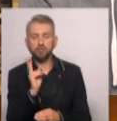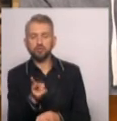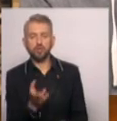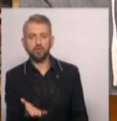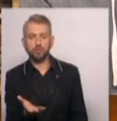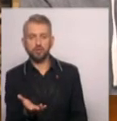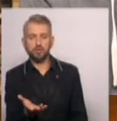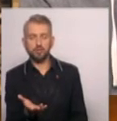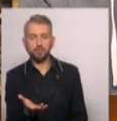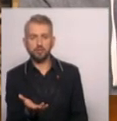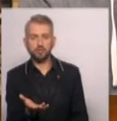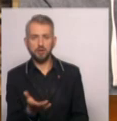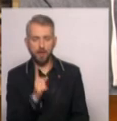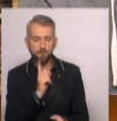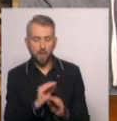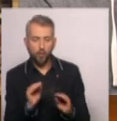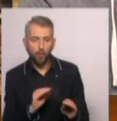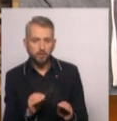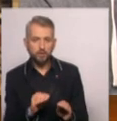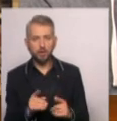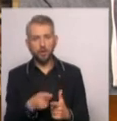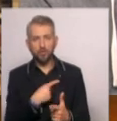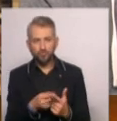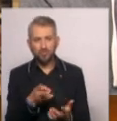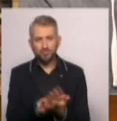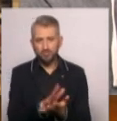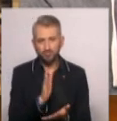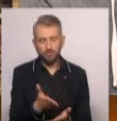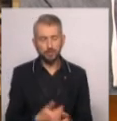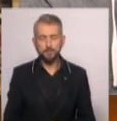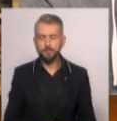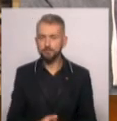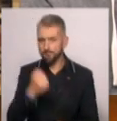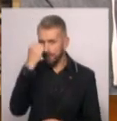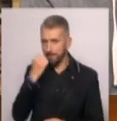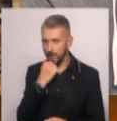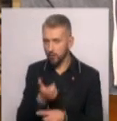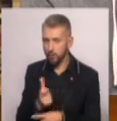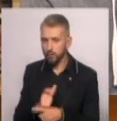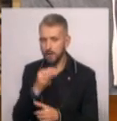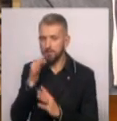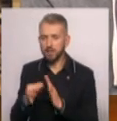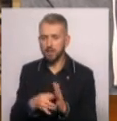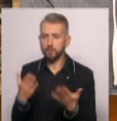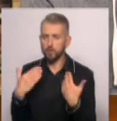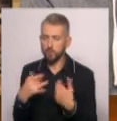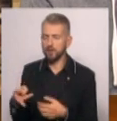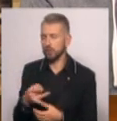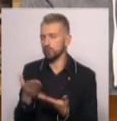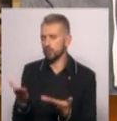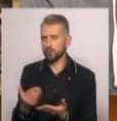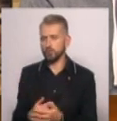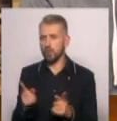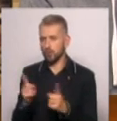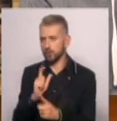і відновлювати благоустрій. Чи це все так і залишиться? Дякую. Так, дуже дякую. Підказують Святошинський район. Прошу, пане Сергію,